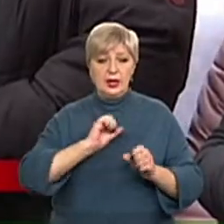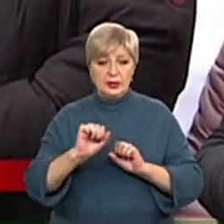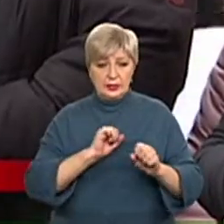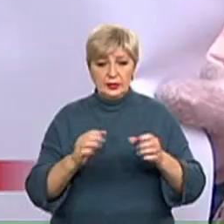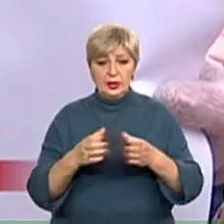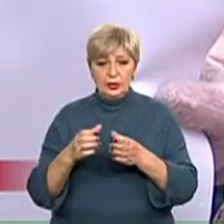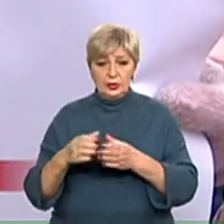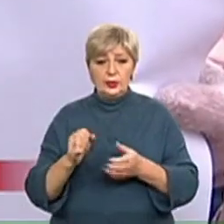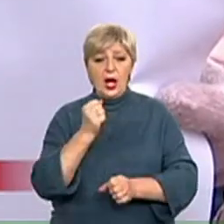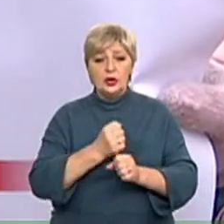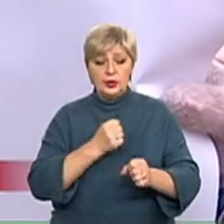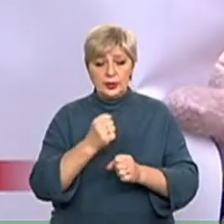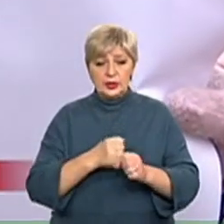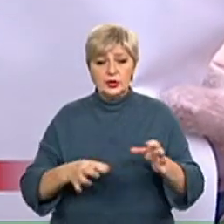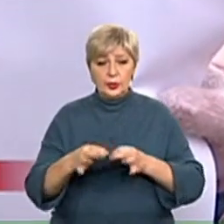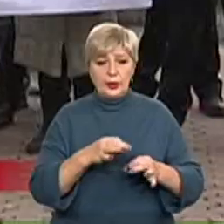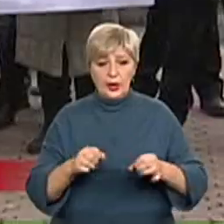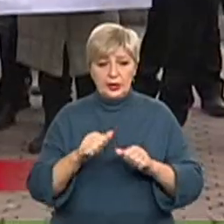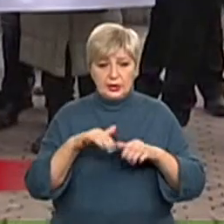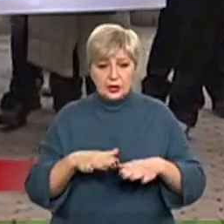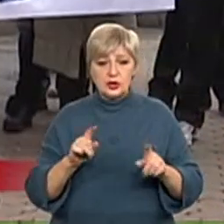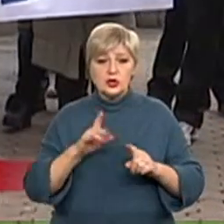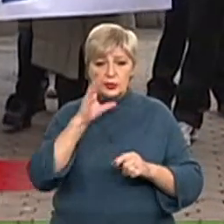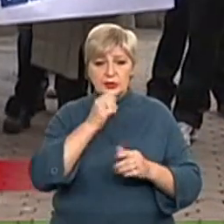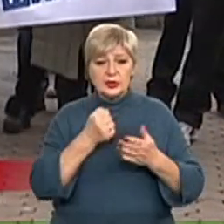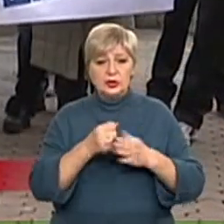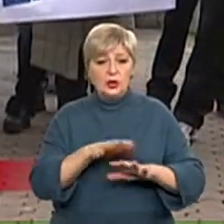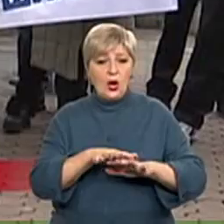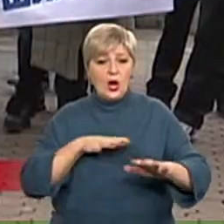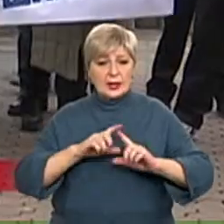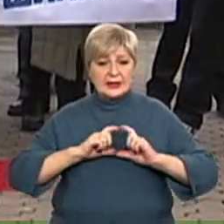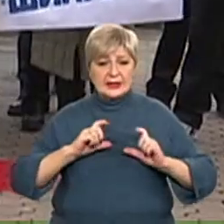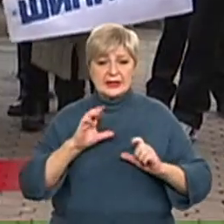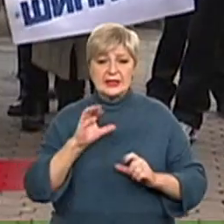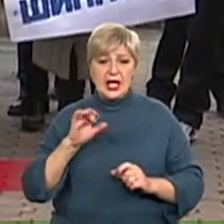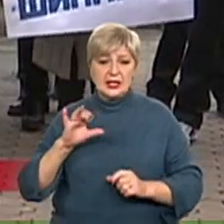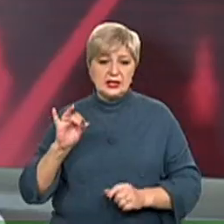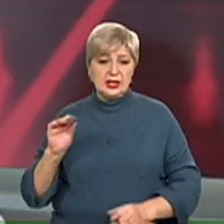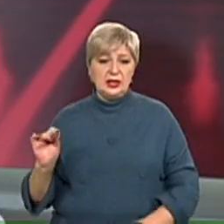проєкт рішення, аби встигнути до сесії. Євгенія Москалець та Євген Дрозд. Деталі.